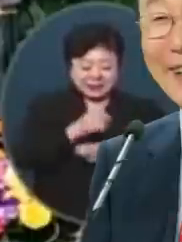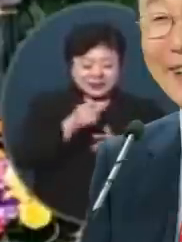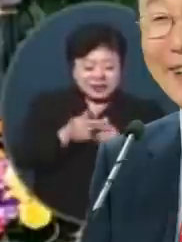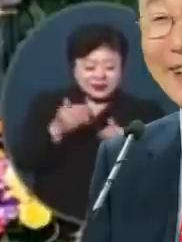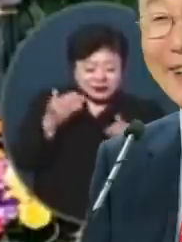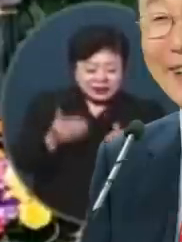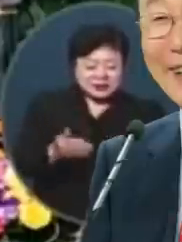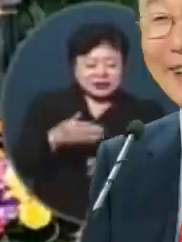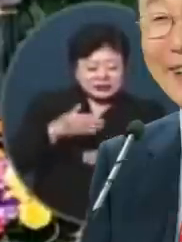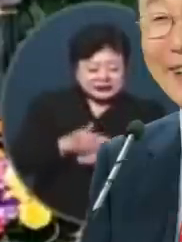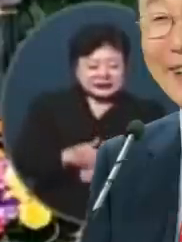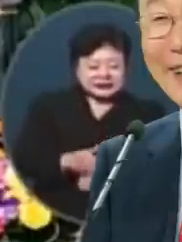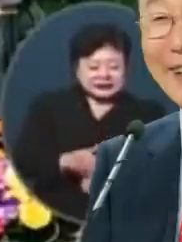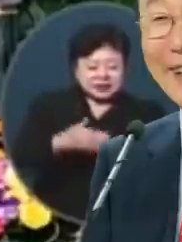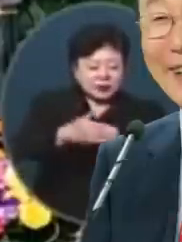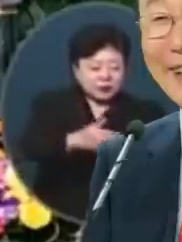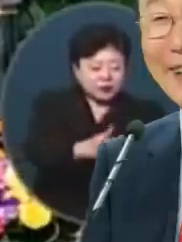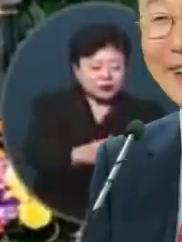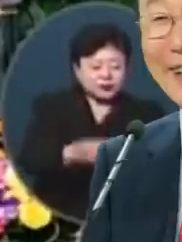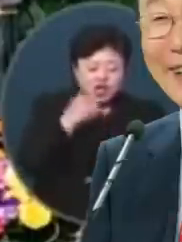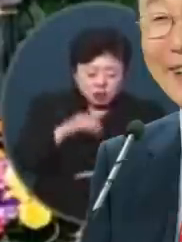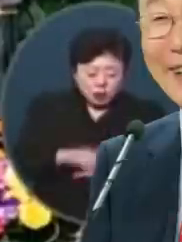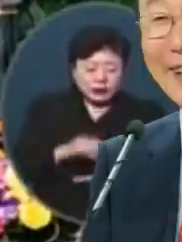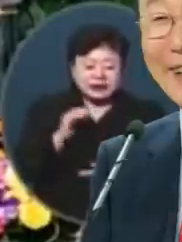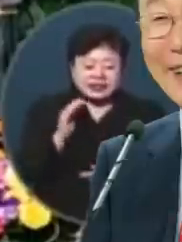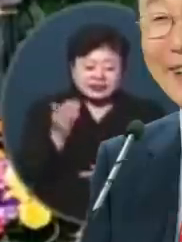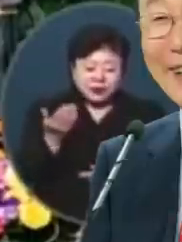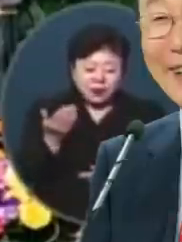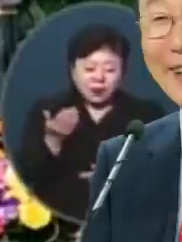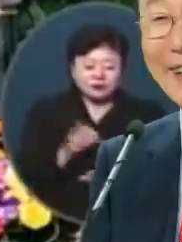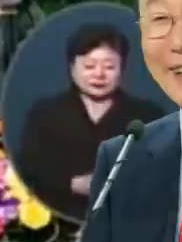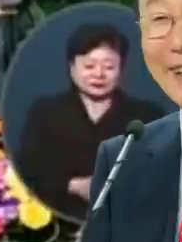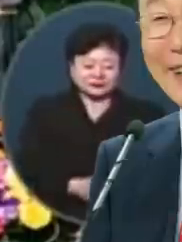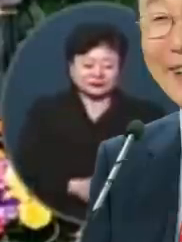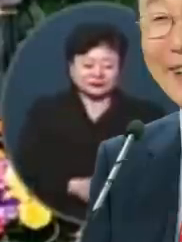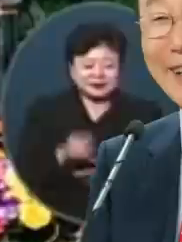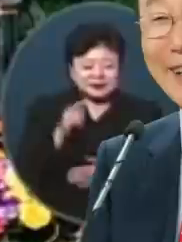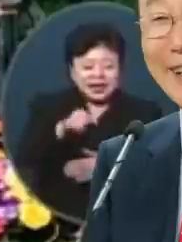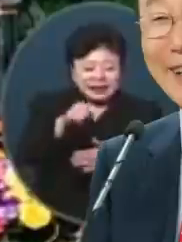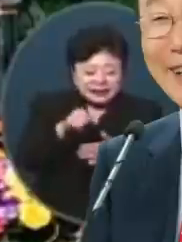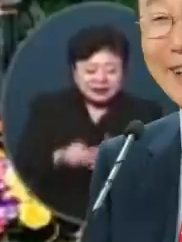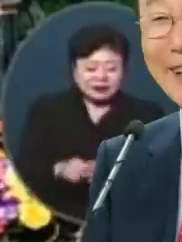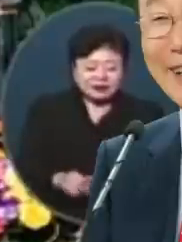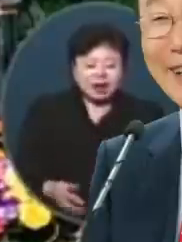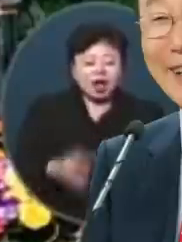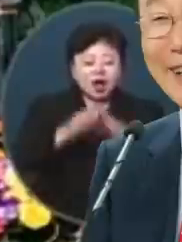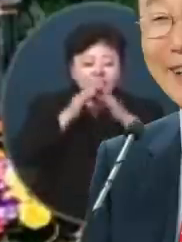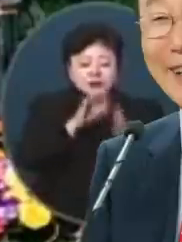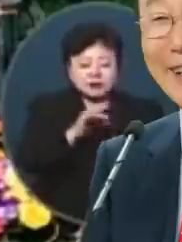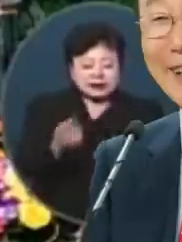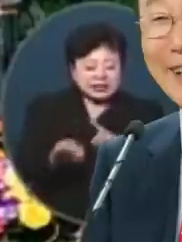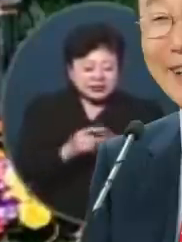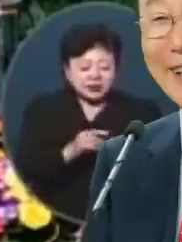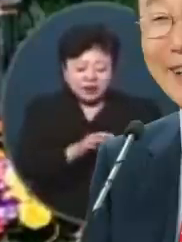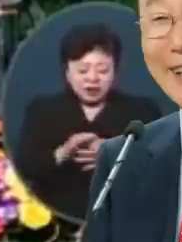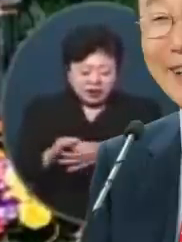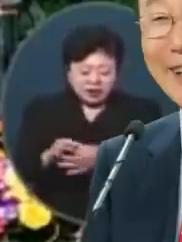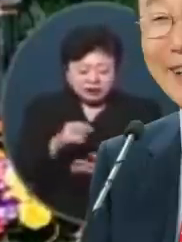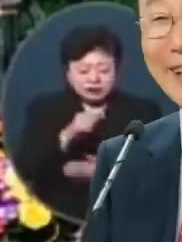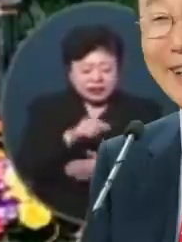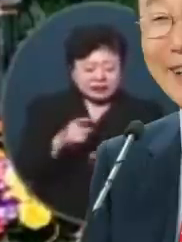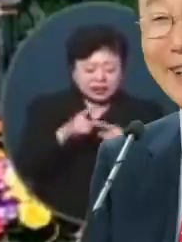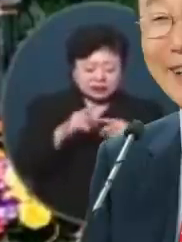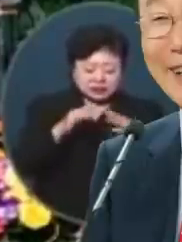예수께서 전혀 모퉁이 돌이 되었느니 그 안에서 건물마다 서로 연결하여 주